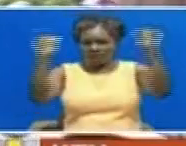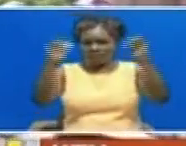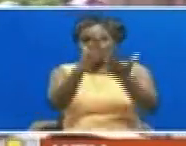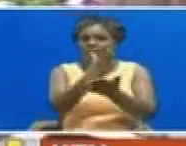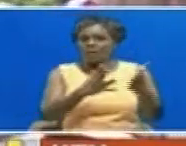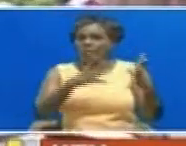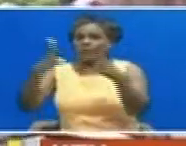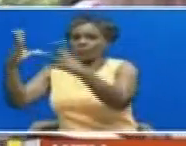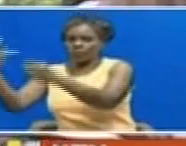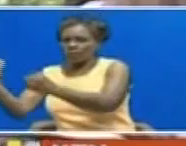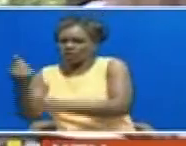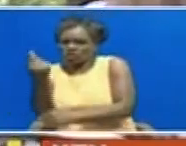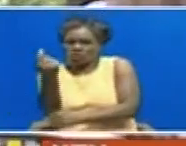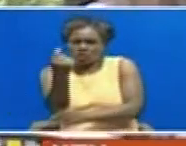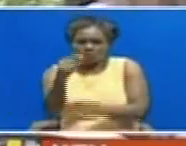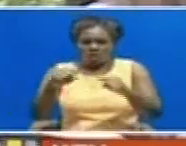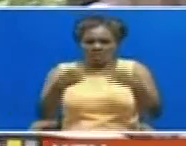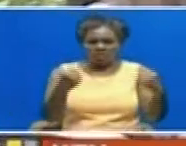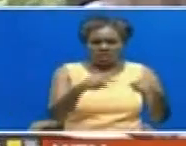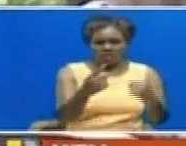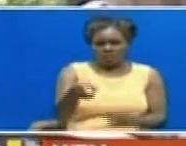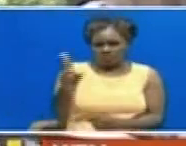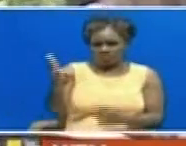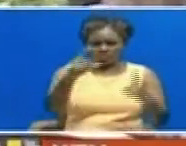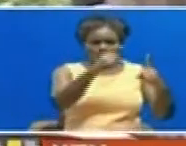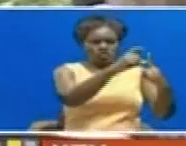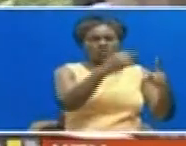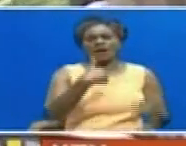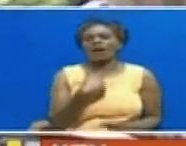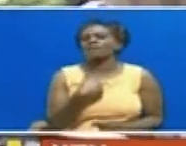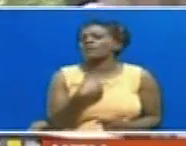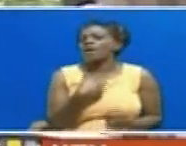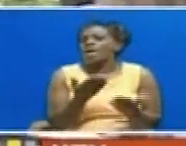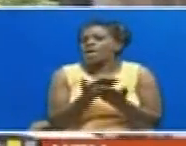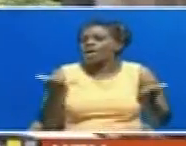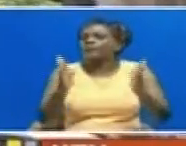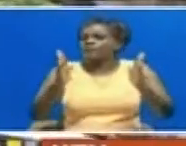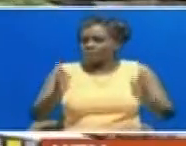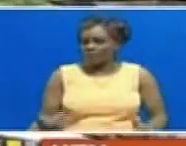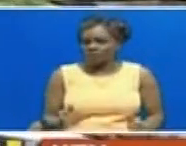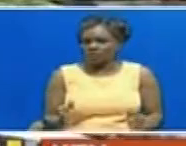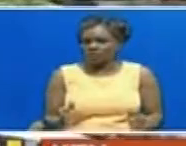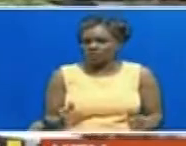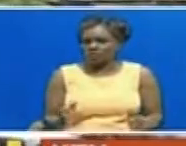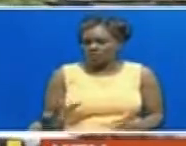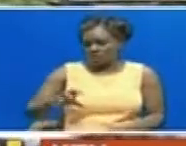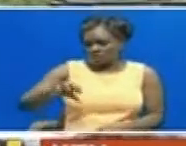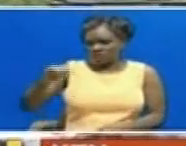some escaped with minor and gunshot wounds. Whoever who resides at